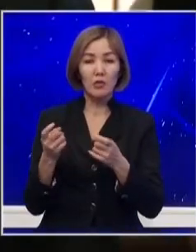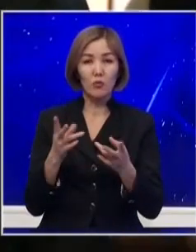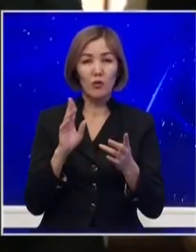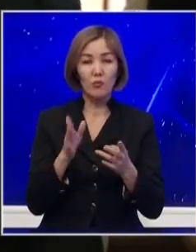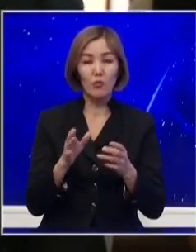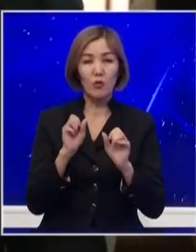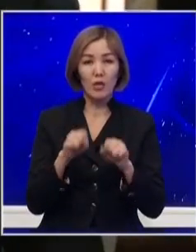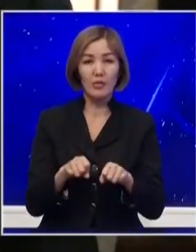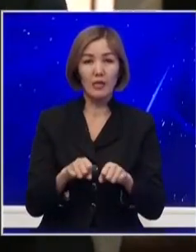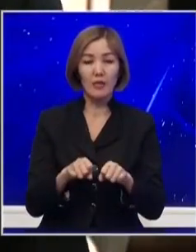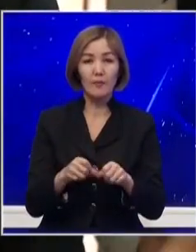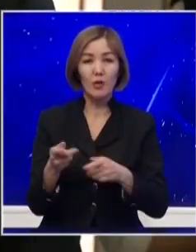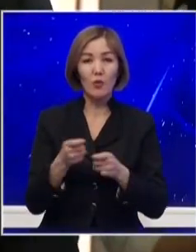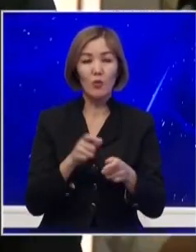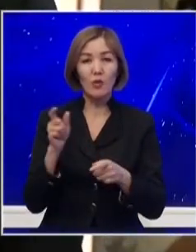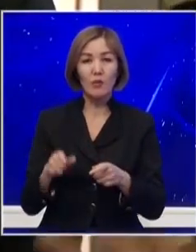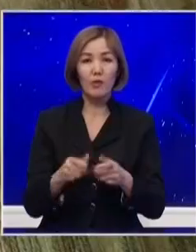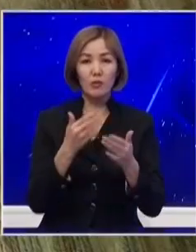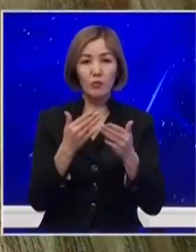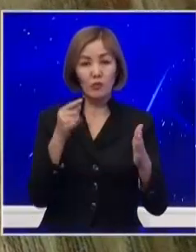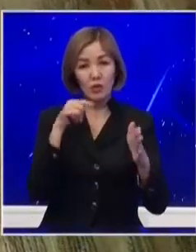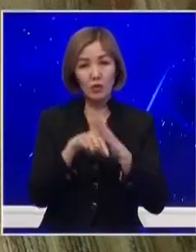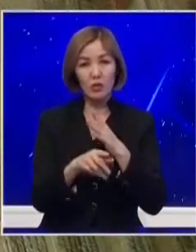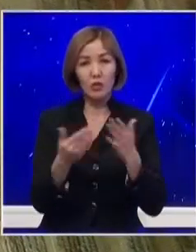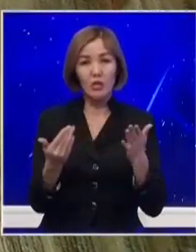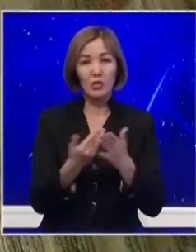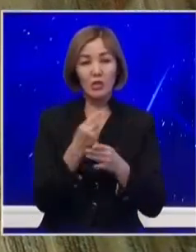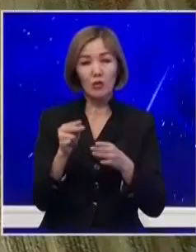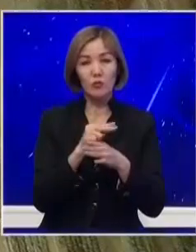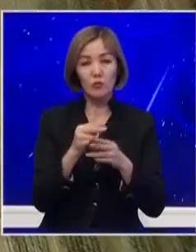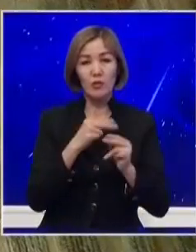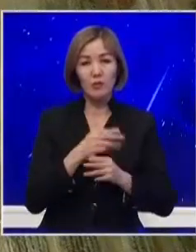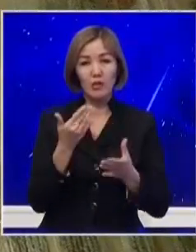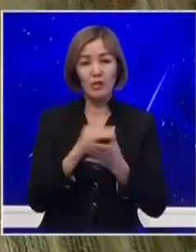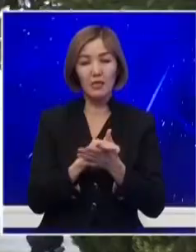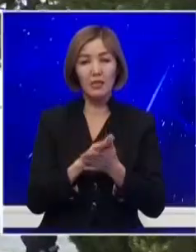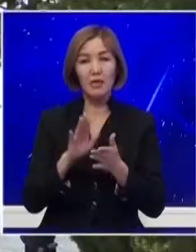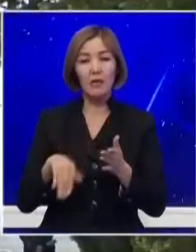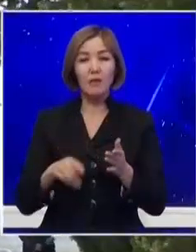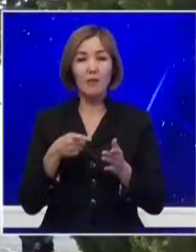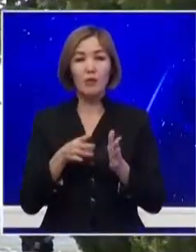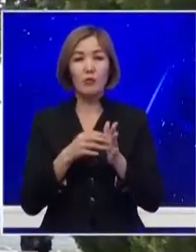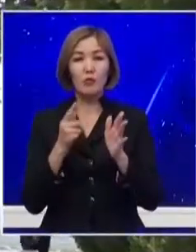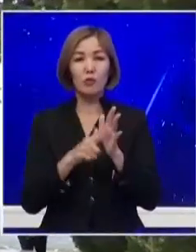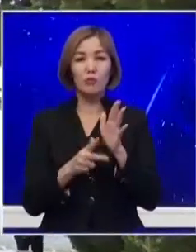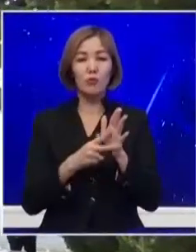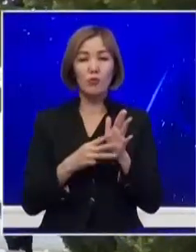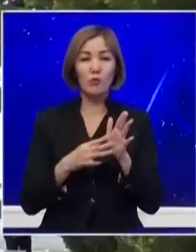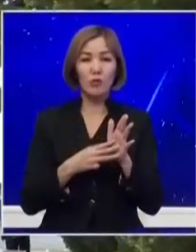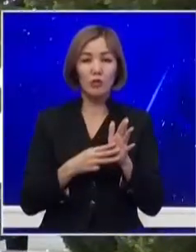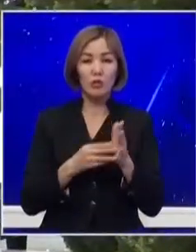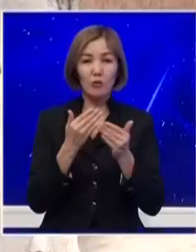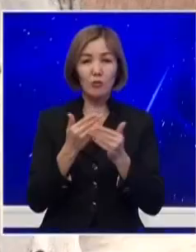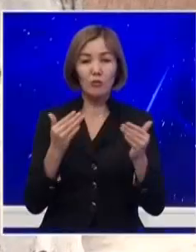болмақ. Өңірге барған облыс әкімі музей ішін аралап жаңалау жұмыстарымен танысты. Артынша 1979 жылы бой көтерген